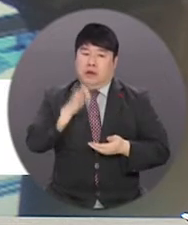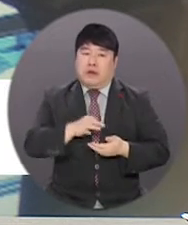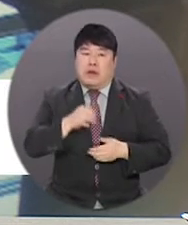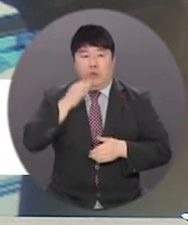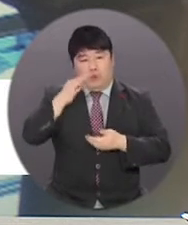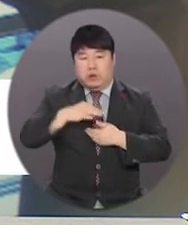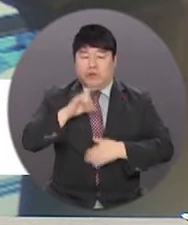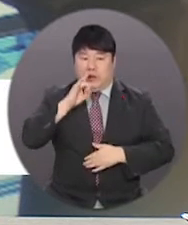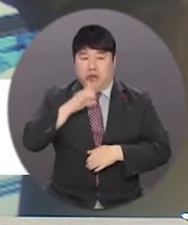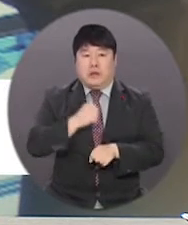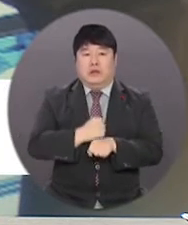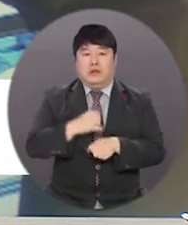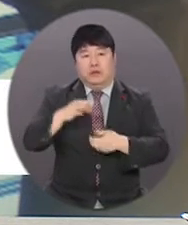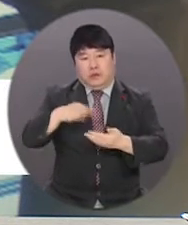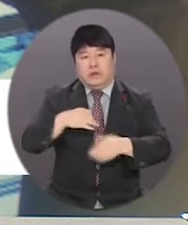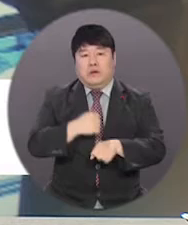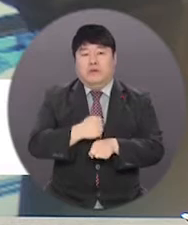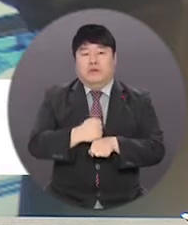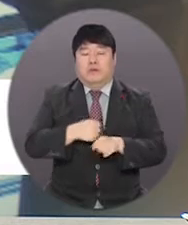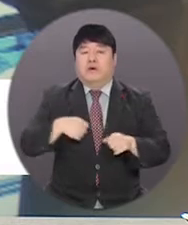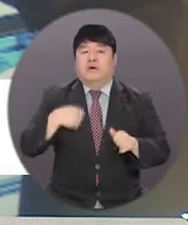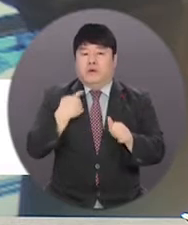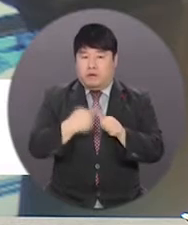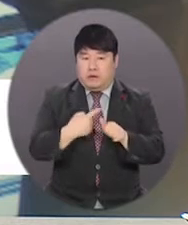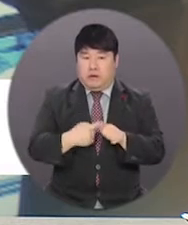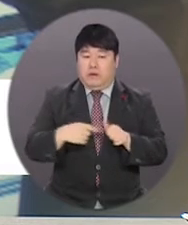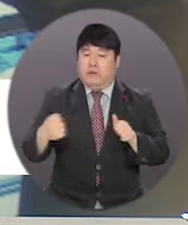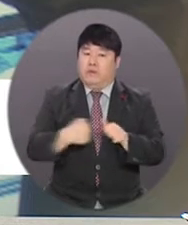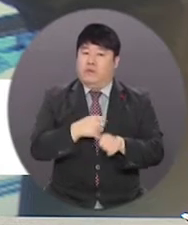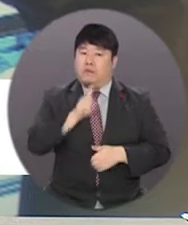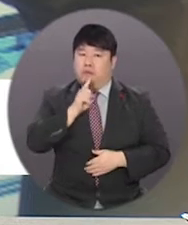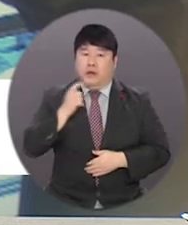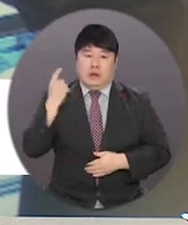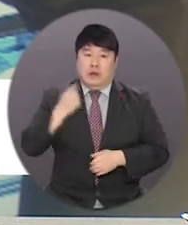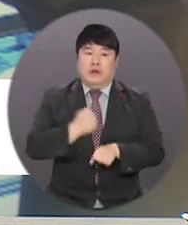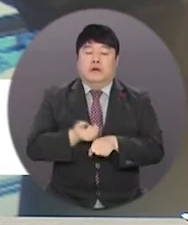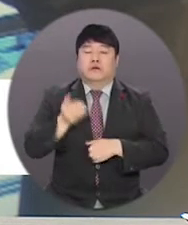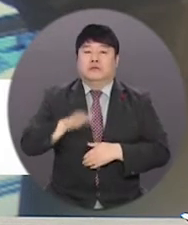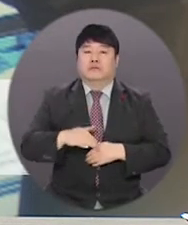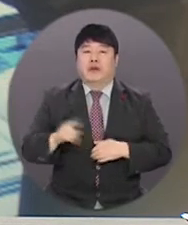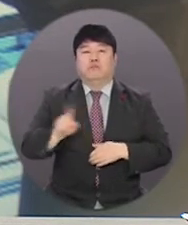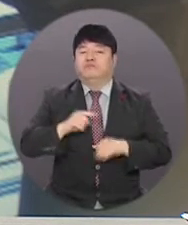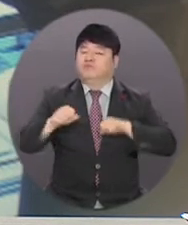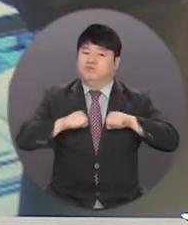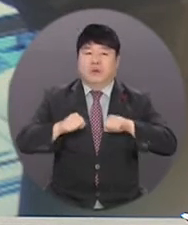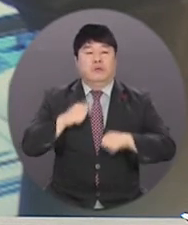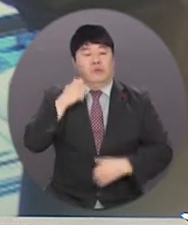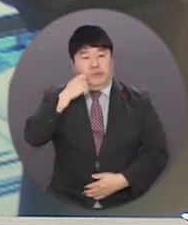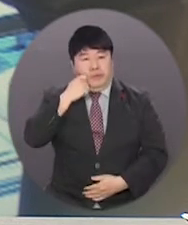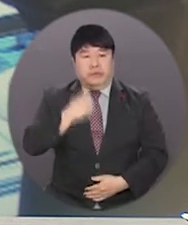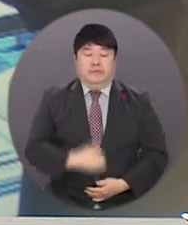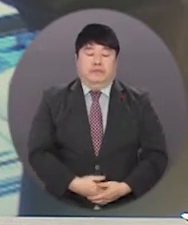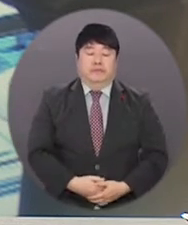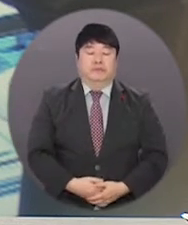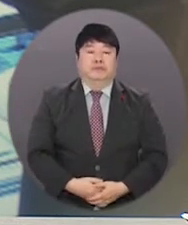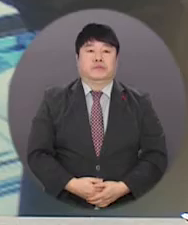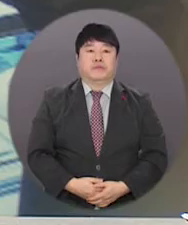받거나 욕설과 폭언에 시달리고 있는데요. 대부분이 아무런 대응을 못하고 있습니다. 이계상 기자가